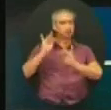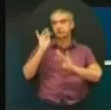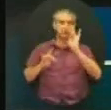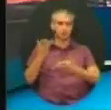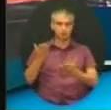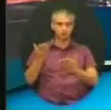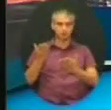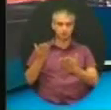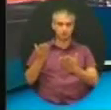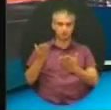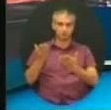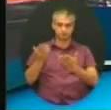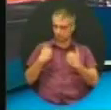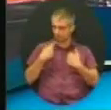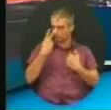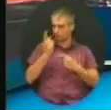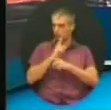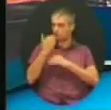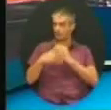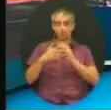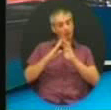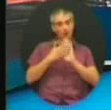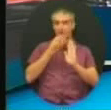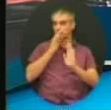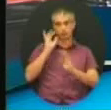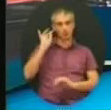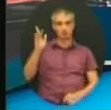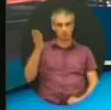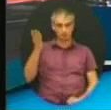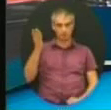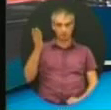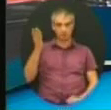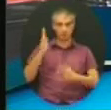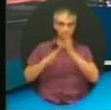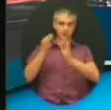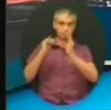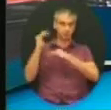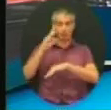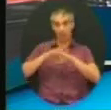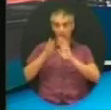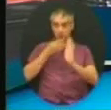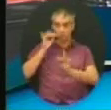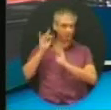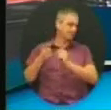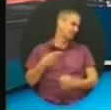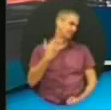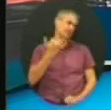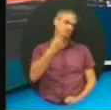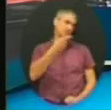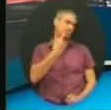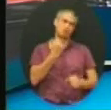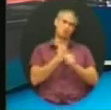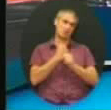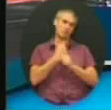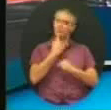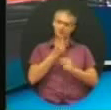תקדים, אנחנו רואים בזמן האחרון שהכל מותר כנגד בית המשפט. הכל מותר כנגד השופטים. תמיד אתם פועלים